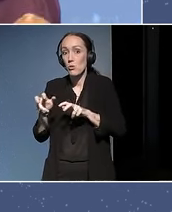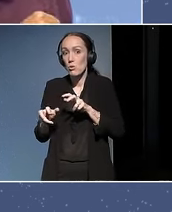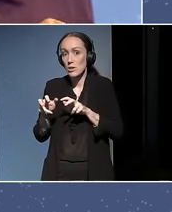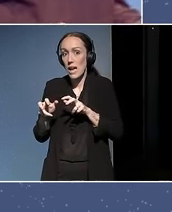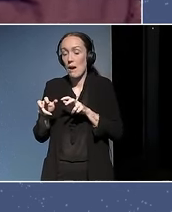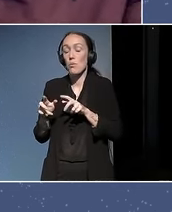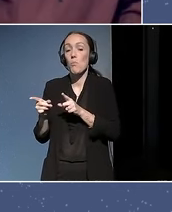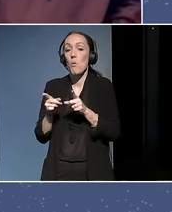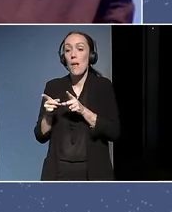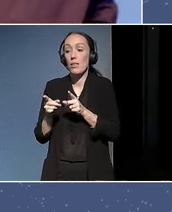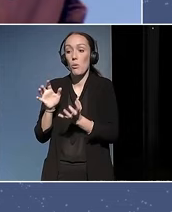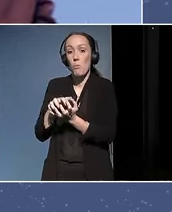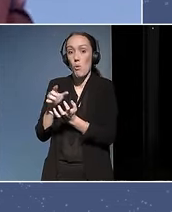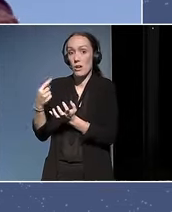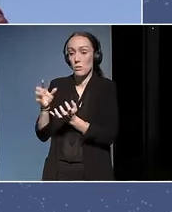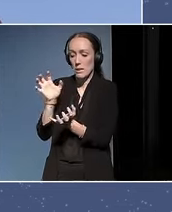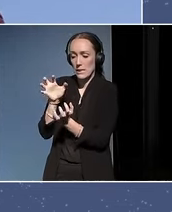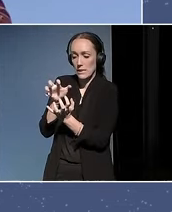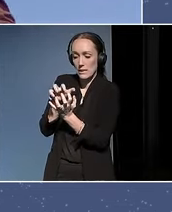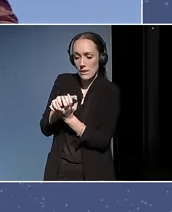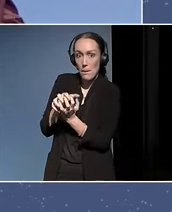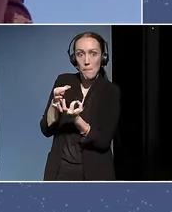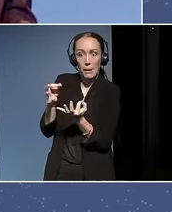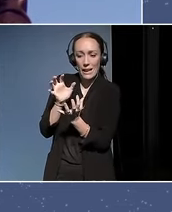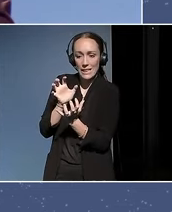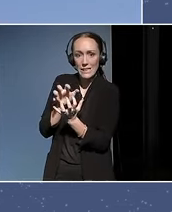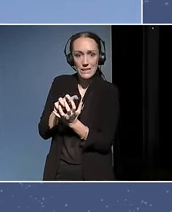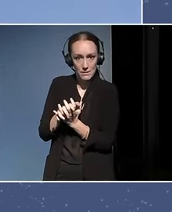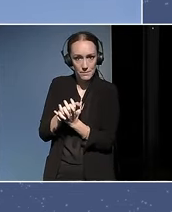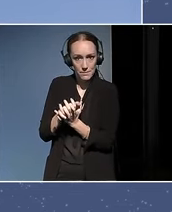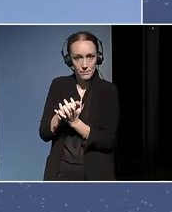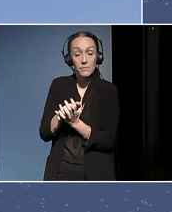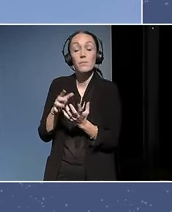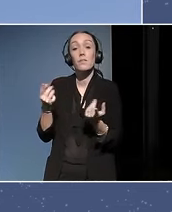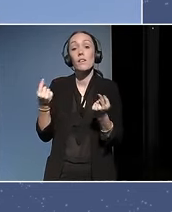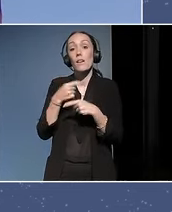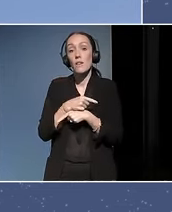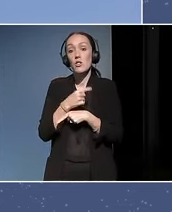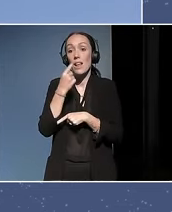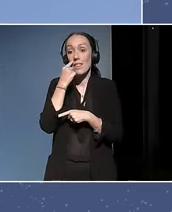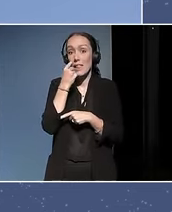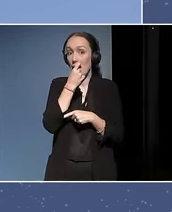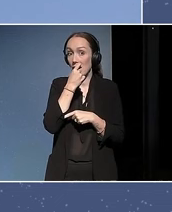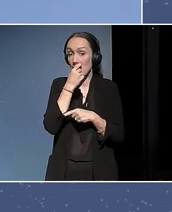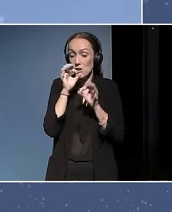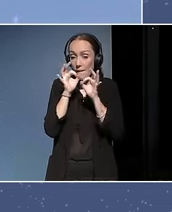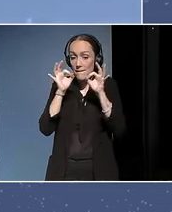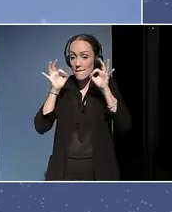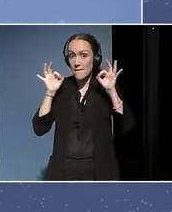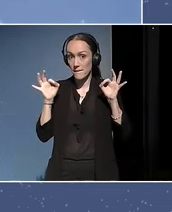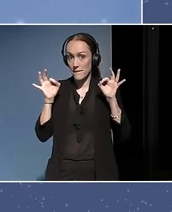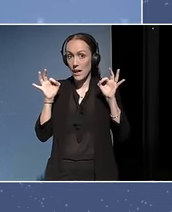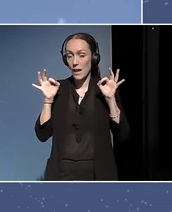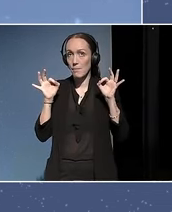si serrava le narici arretrate erano un altro segno che